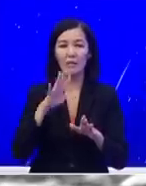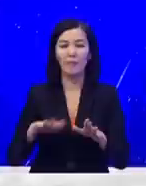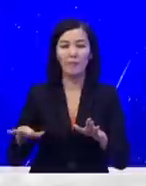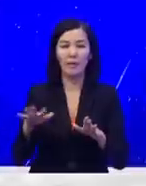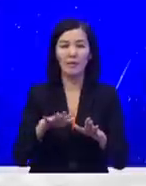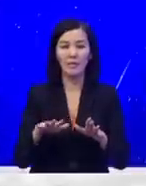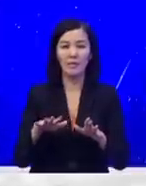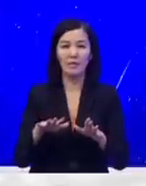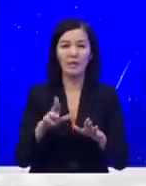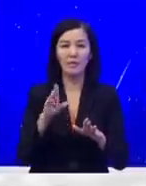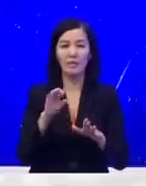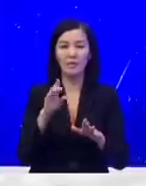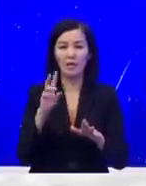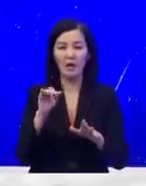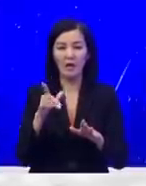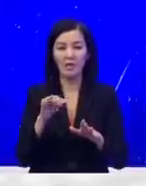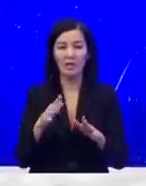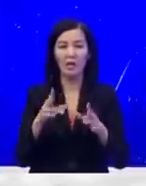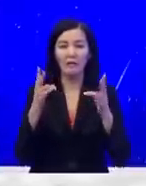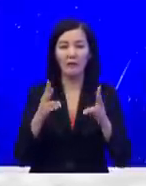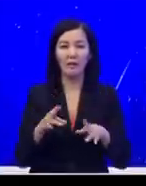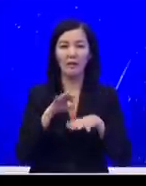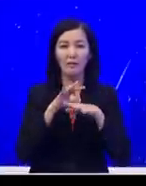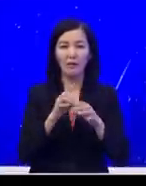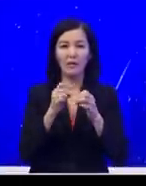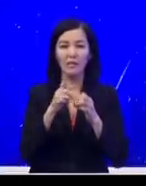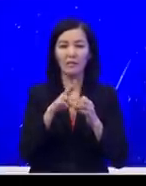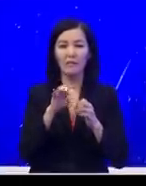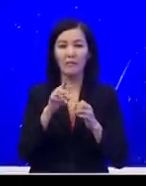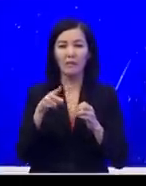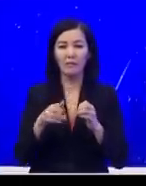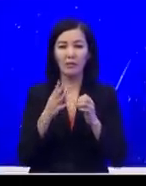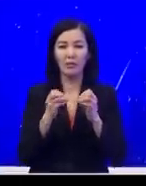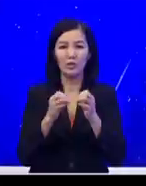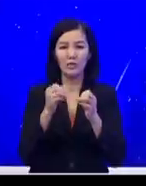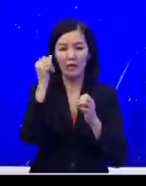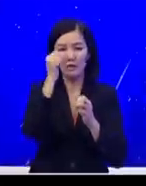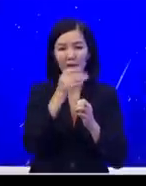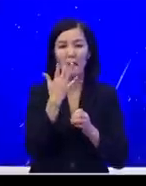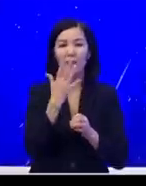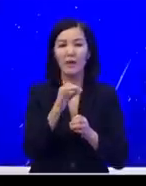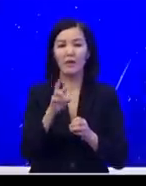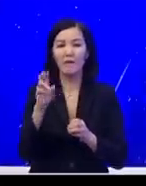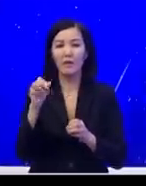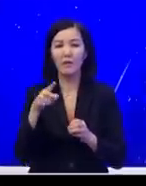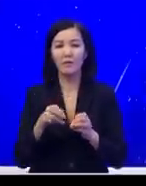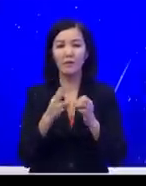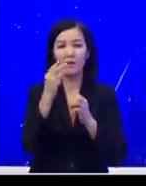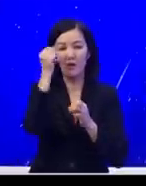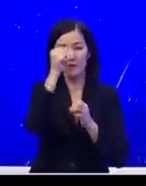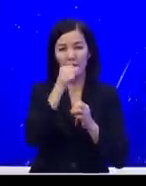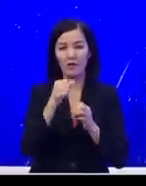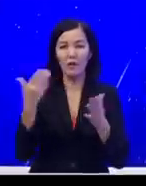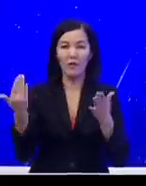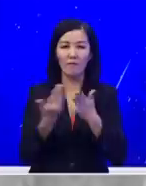Казалагаш Аксуйского района. Трагедия произошла 11 марта 2010 года. 5 июня 2012 года в стране был